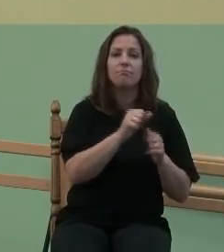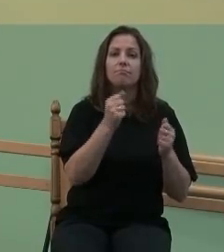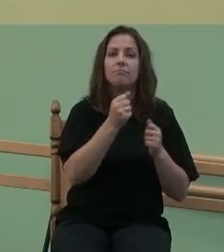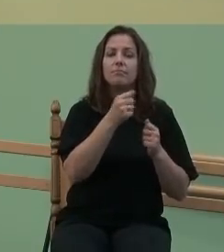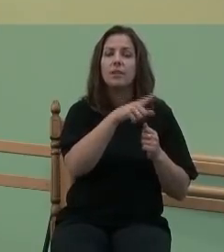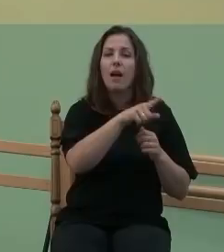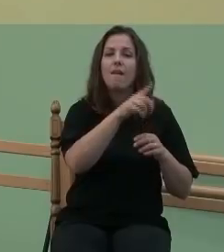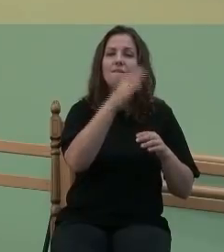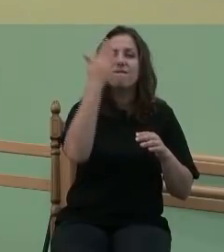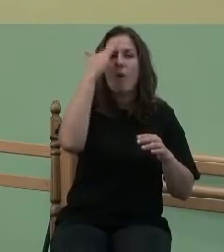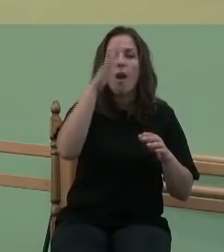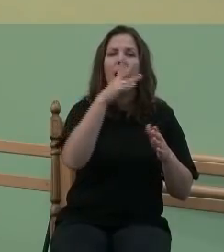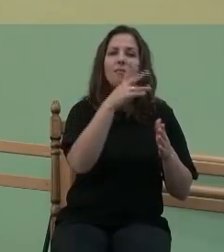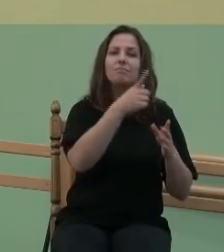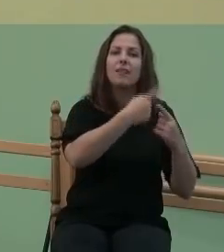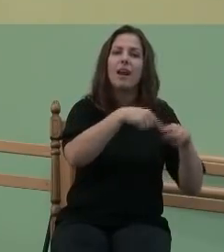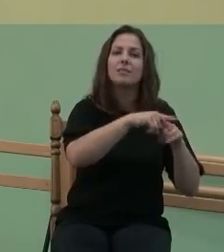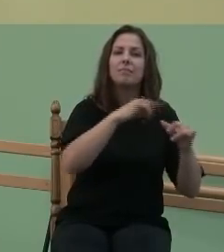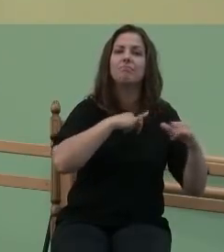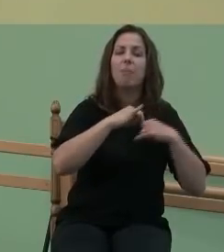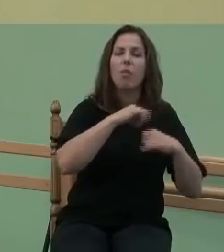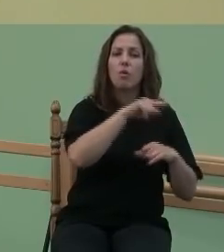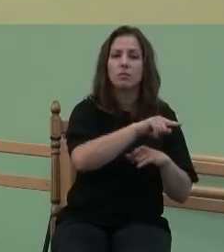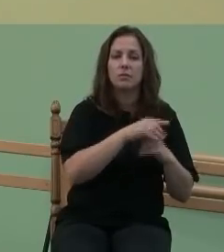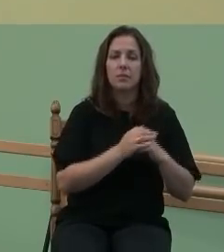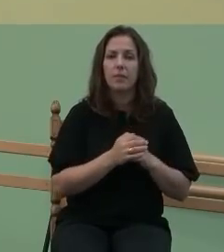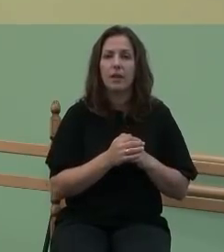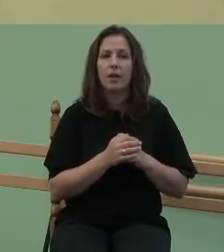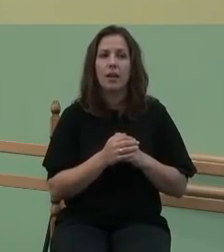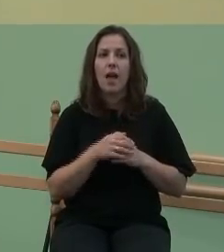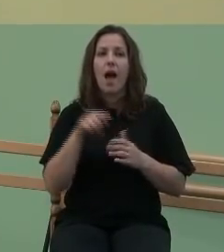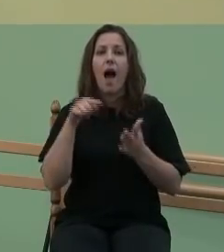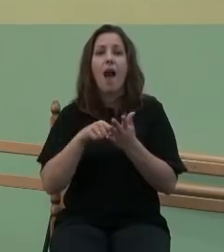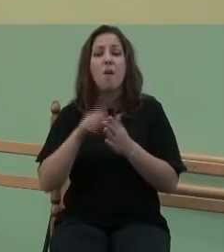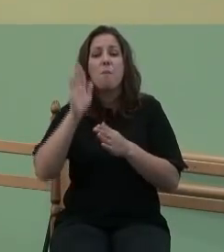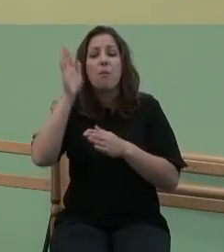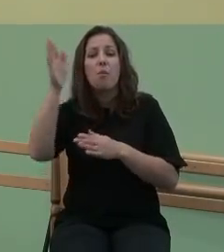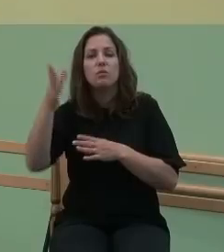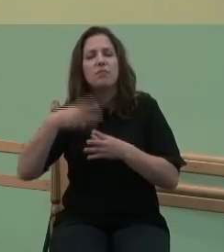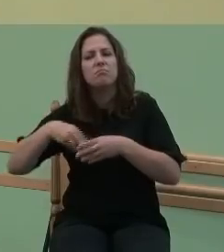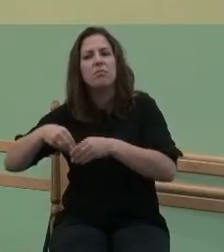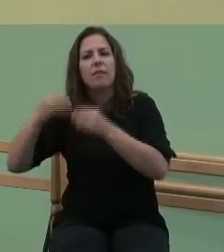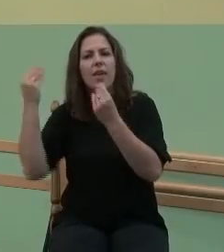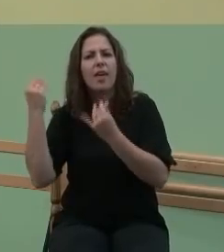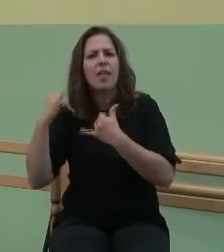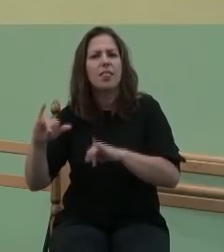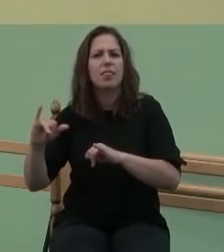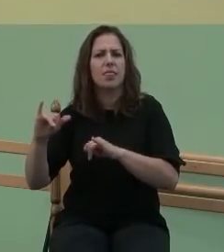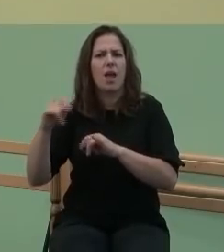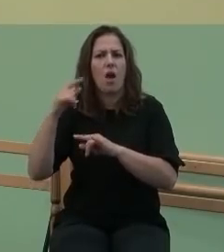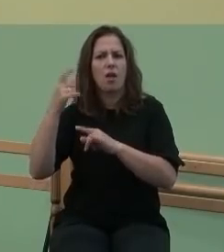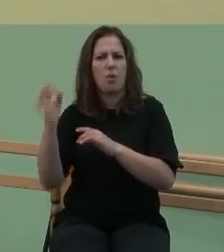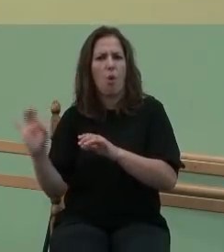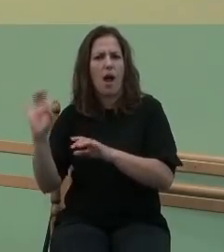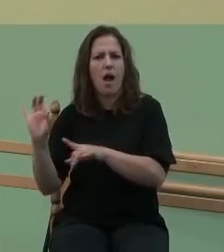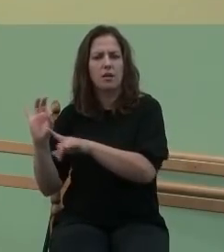klasy panującej zabezpieczona sankcją przymusu państwowego. Ale później dojrzewałam już w innych